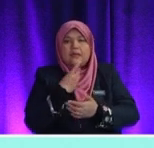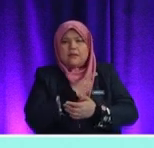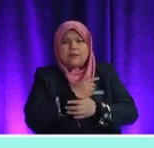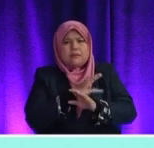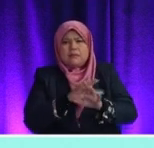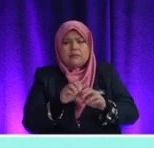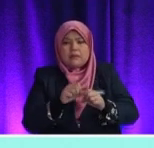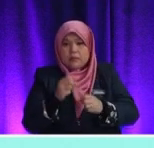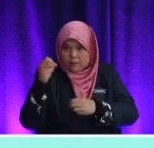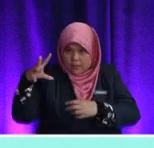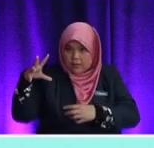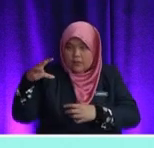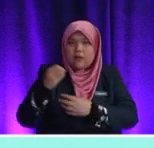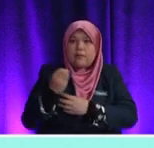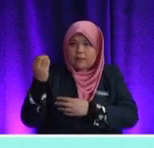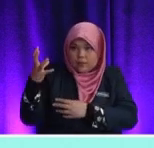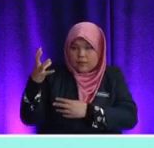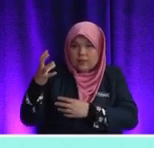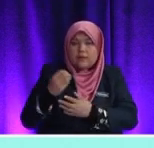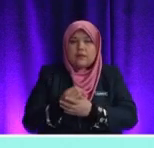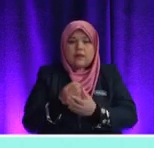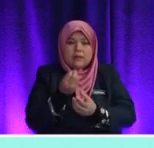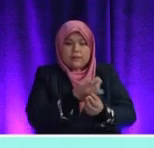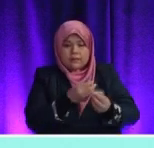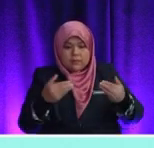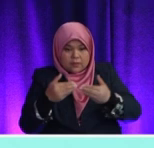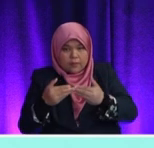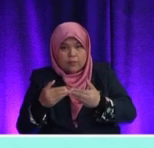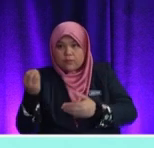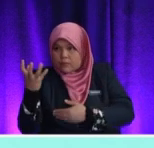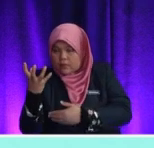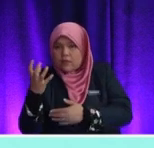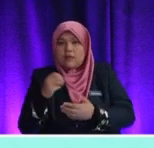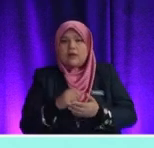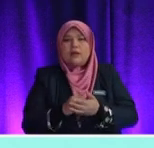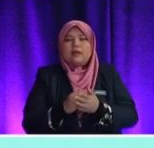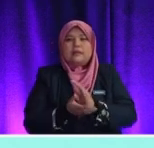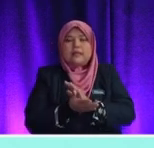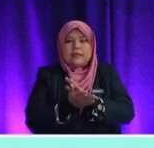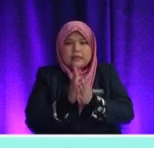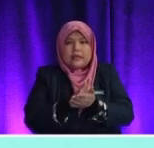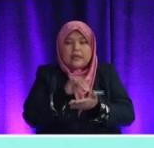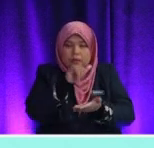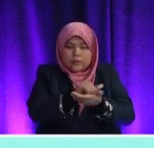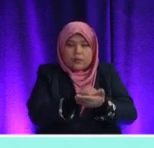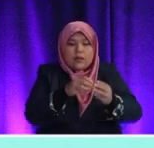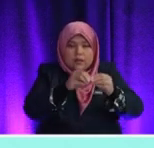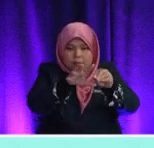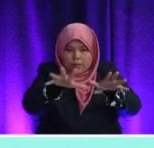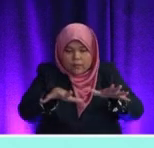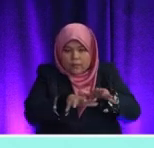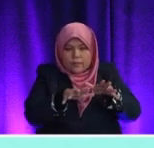adalah Menthol itu menyala Iya amento menyala jadi dia menunjukkan leburan plumbom itu